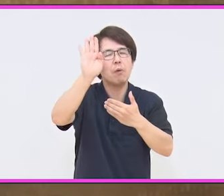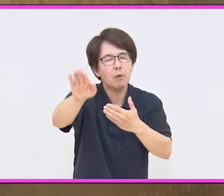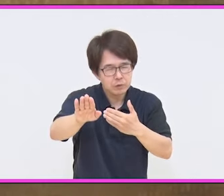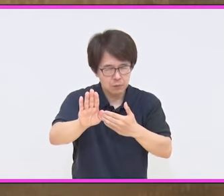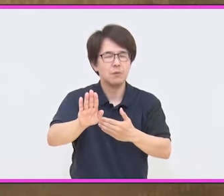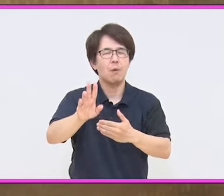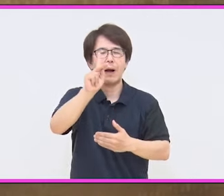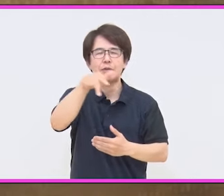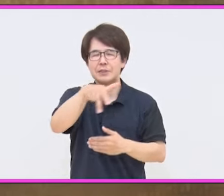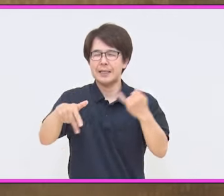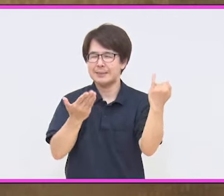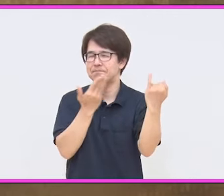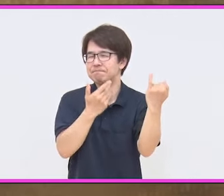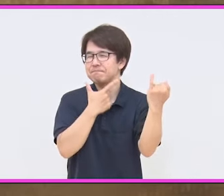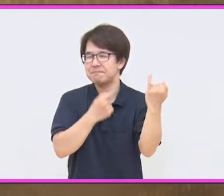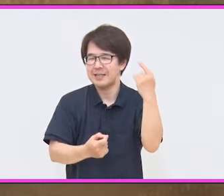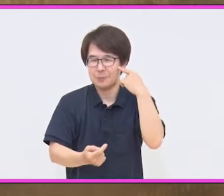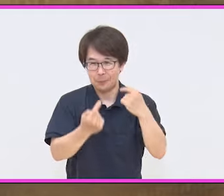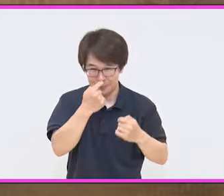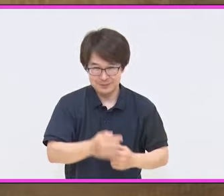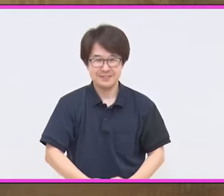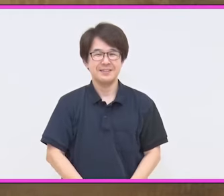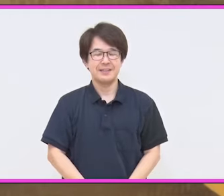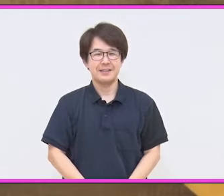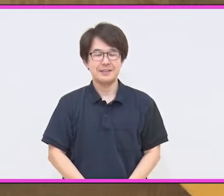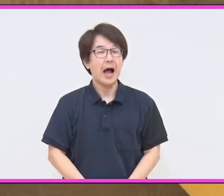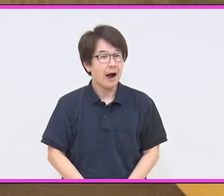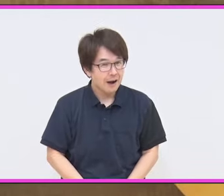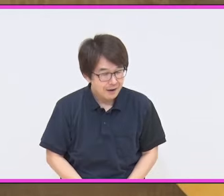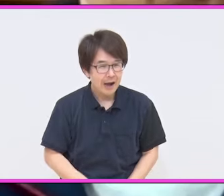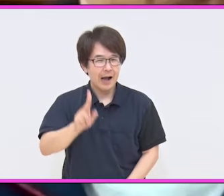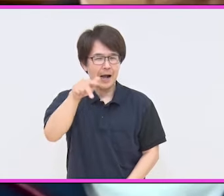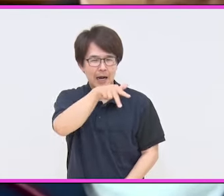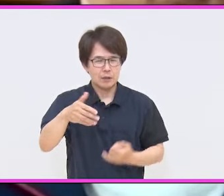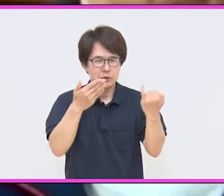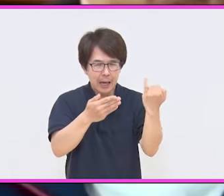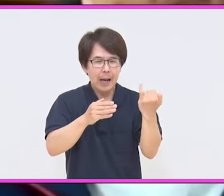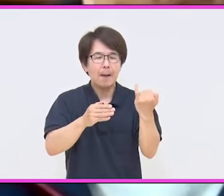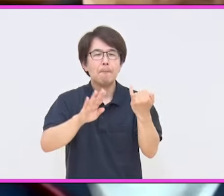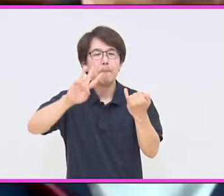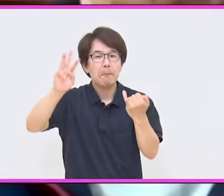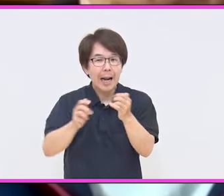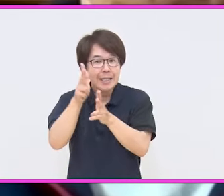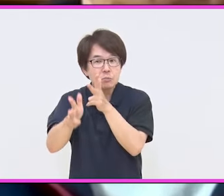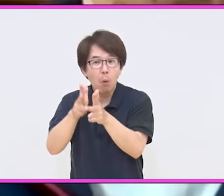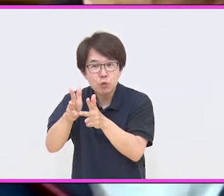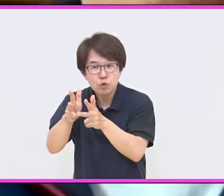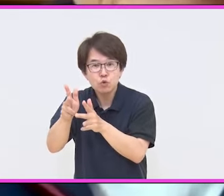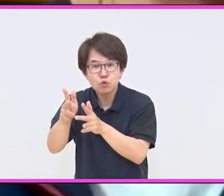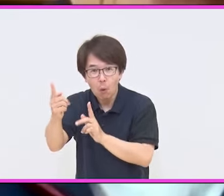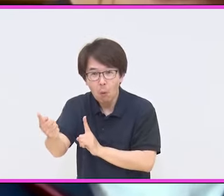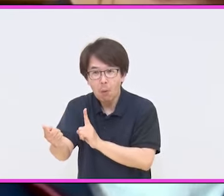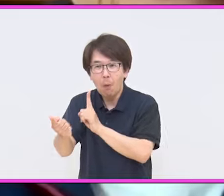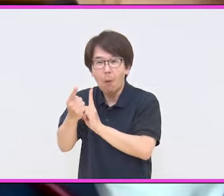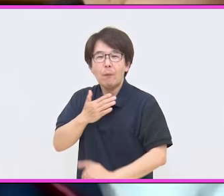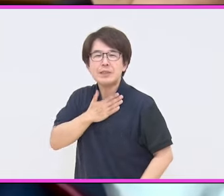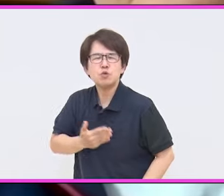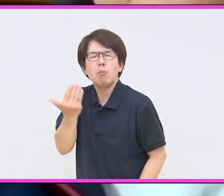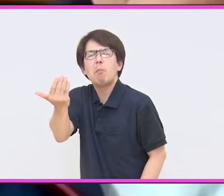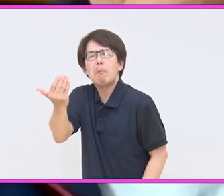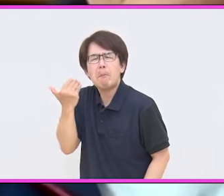に伺っていきたいと思います。カズさん、パラスポーツと出会う前はご自身の障害につい